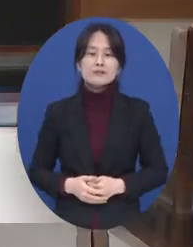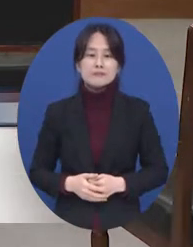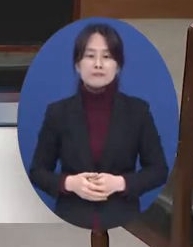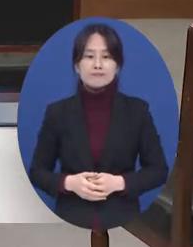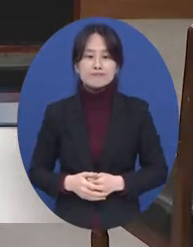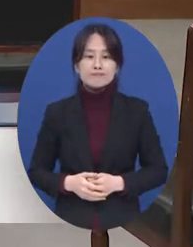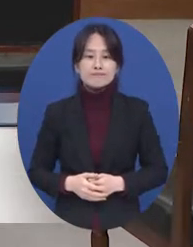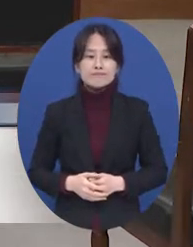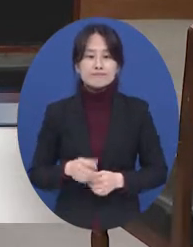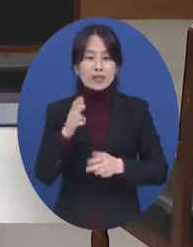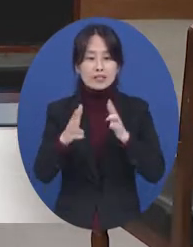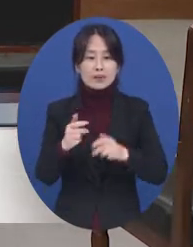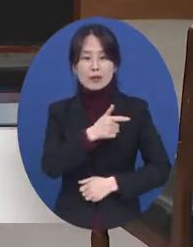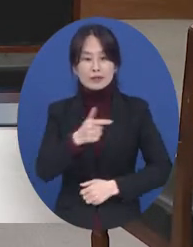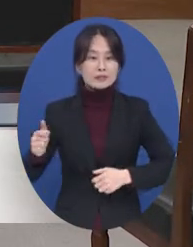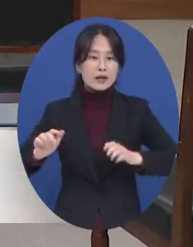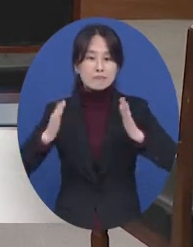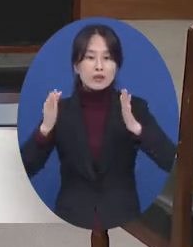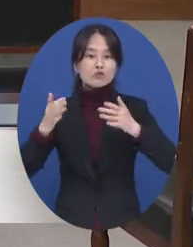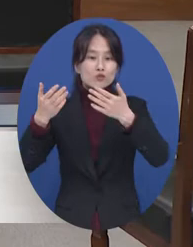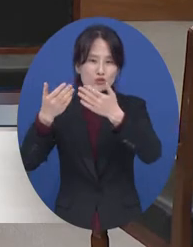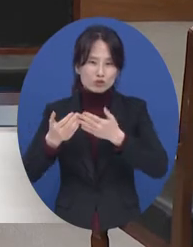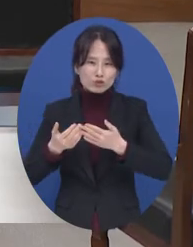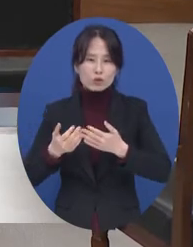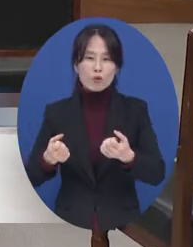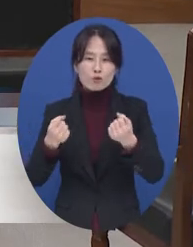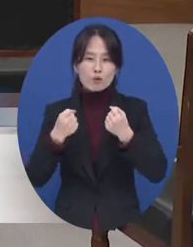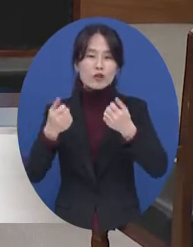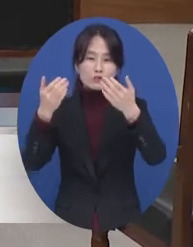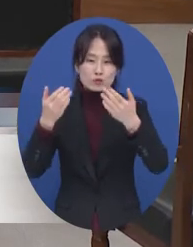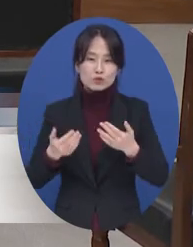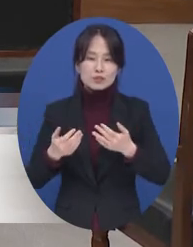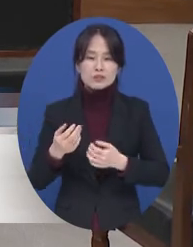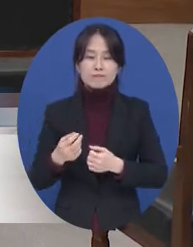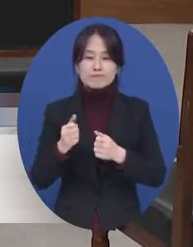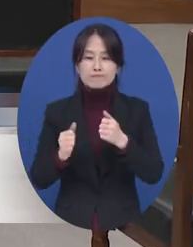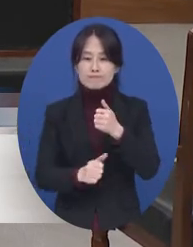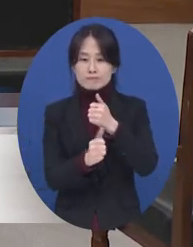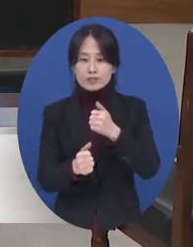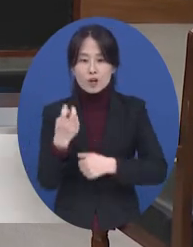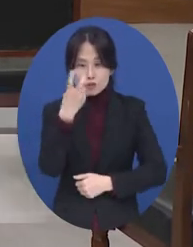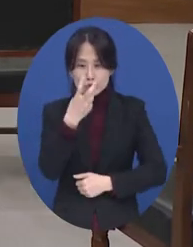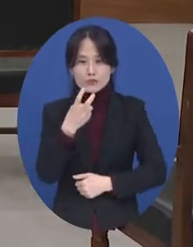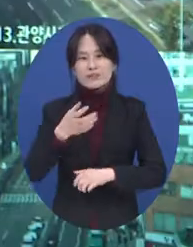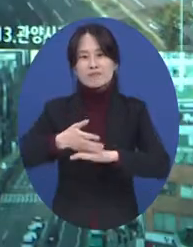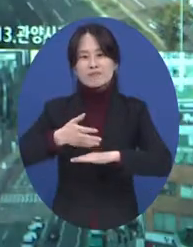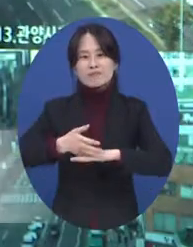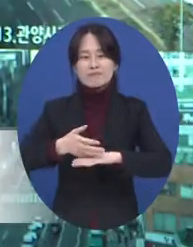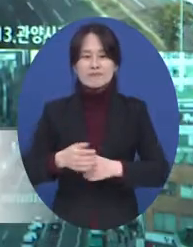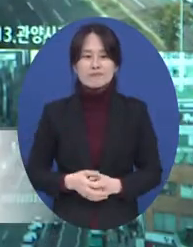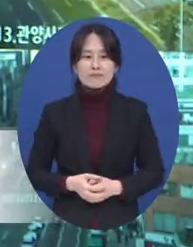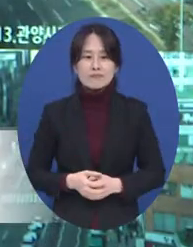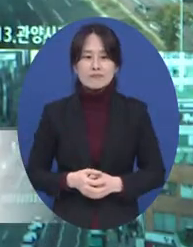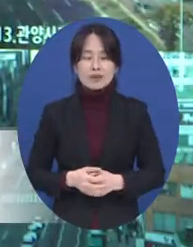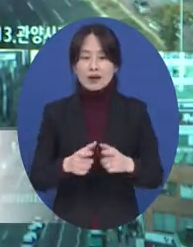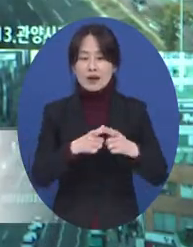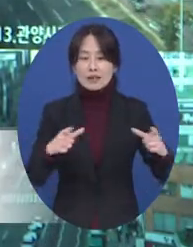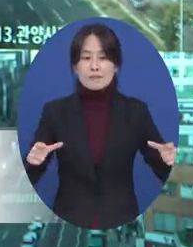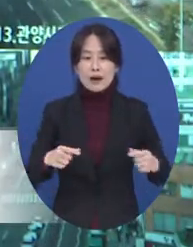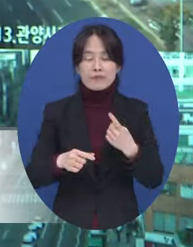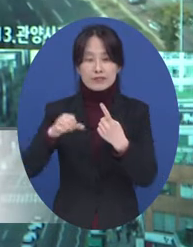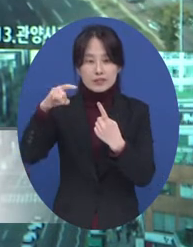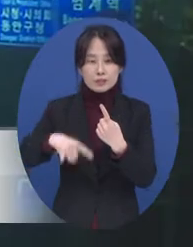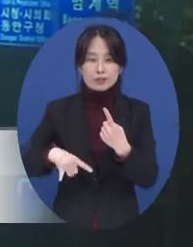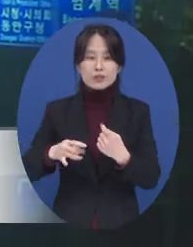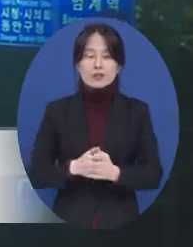것입니다. 사업에 큰 박수를 보내주시고 응원을 해주신 심사위원께 감사드립니다. 일반 규모 부문